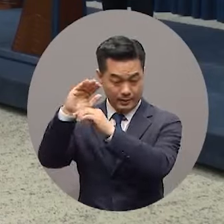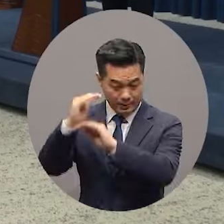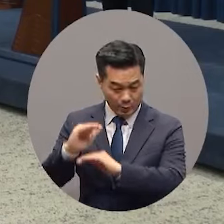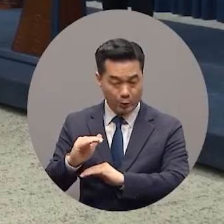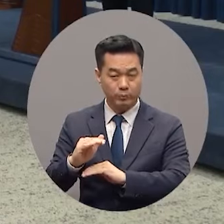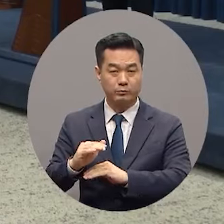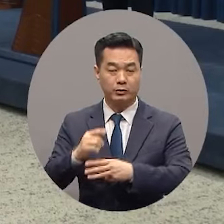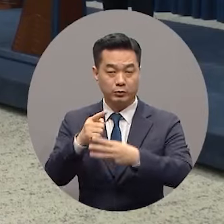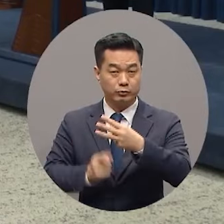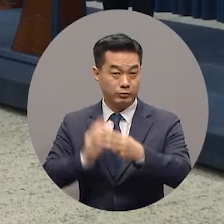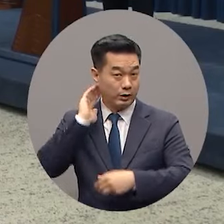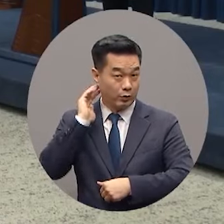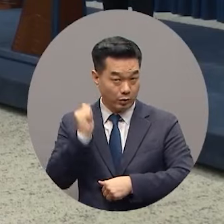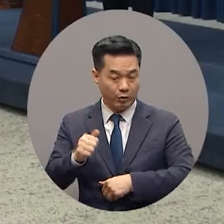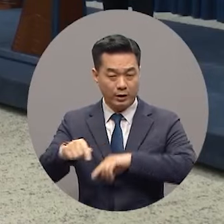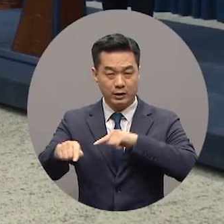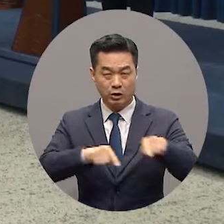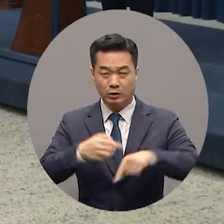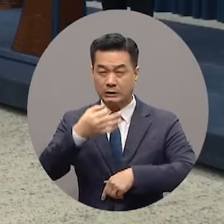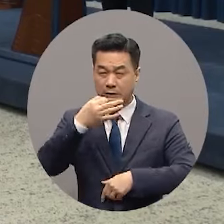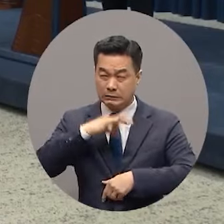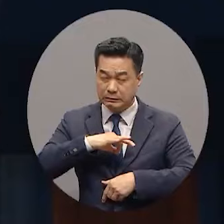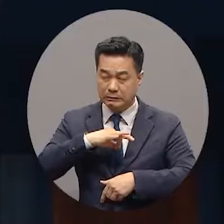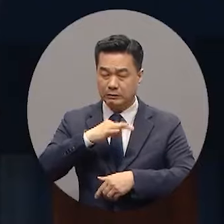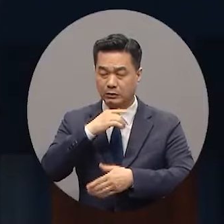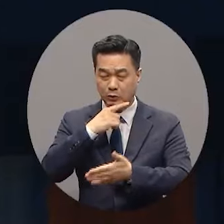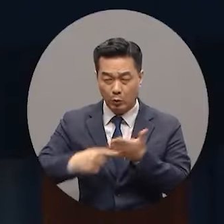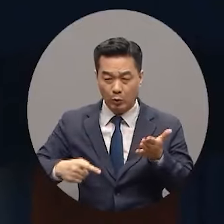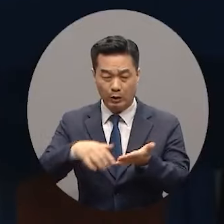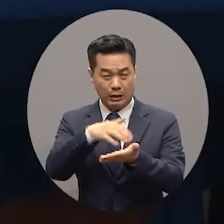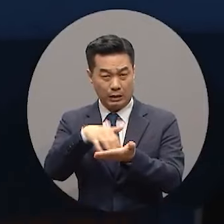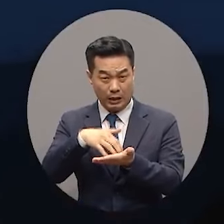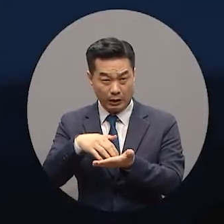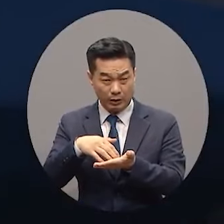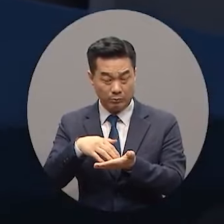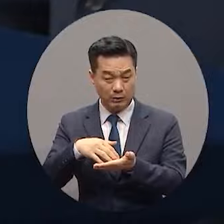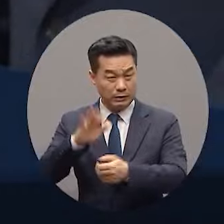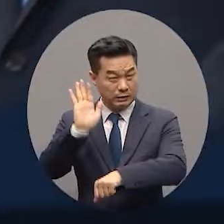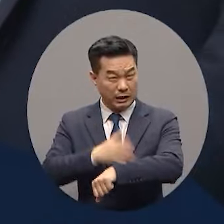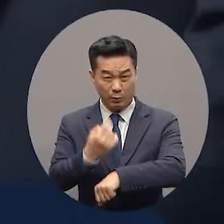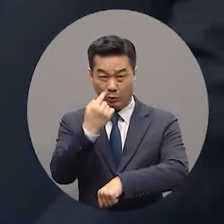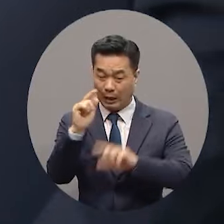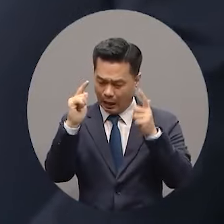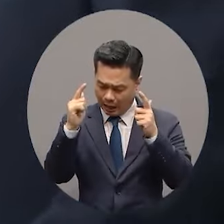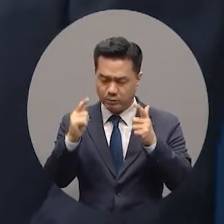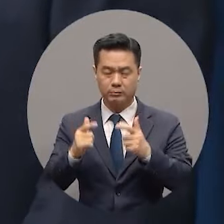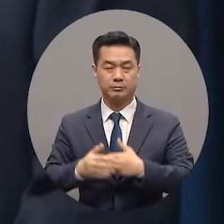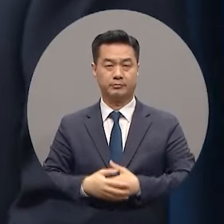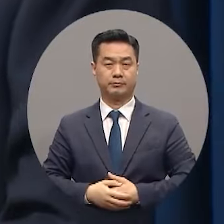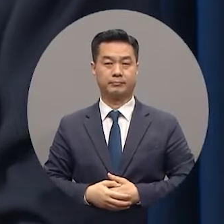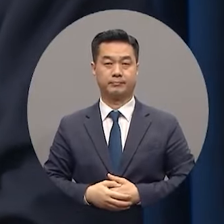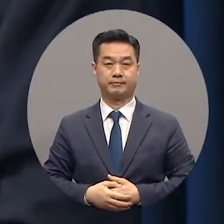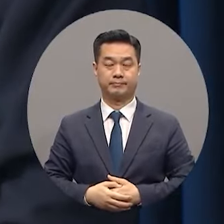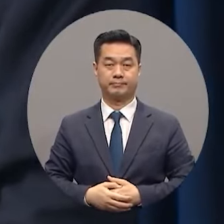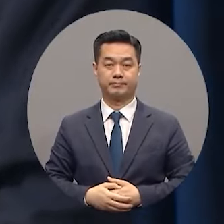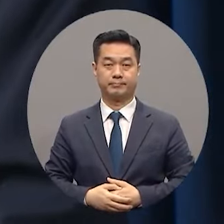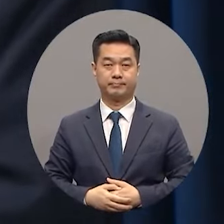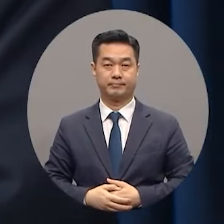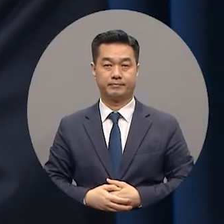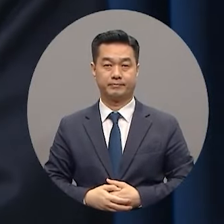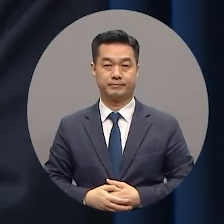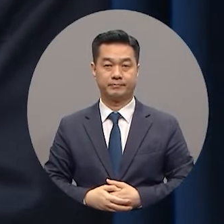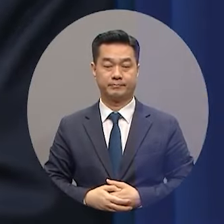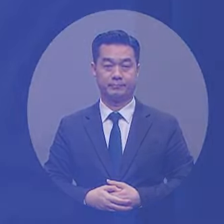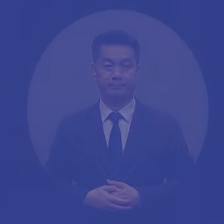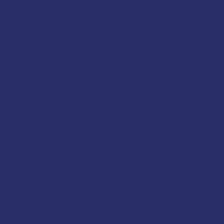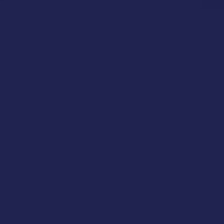대통령은 정치적 시를 따질 줄 몰라 개혁을 추진하는 것이 아니라고 강조했습니다 MBC 뉴스